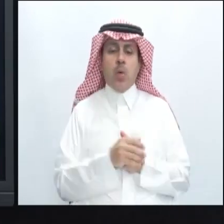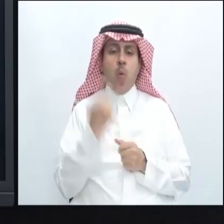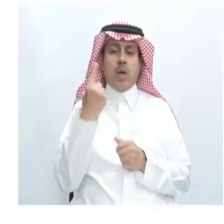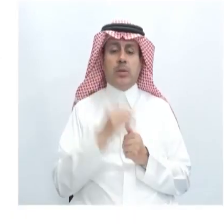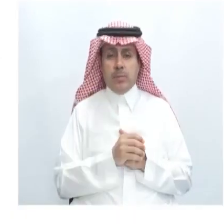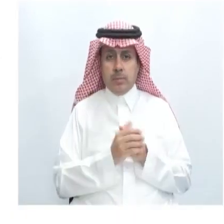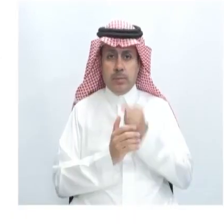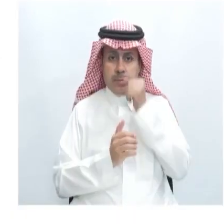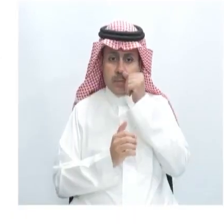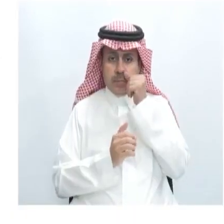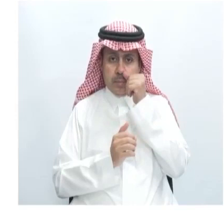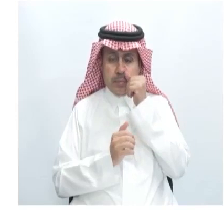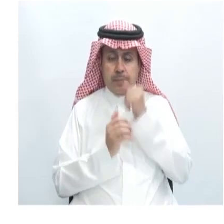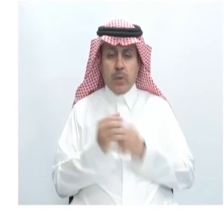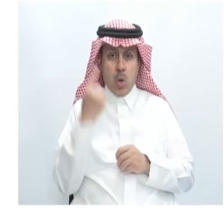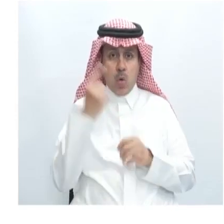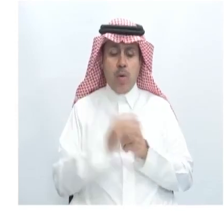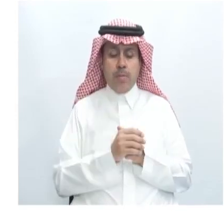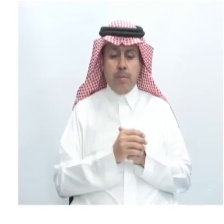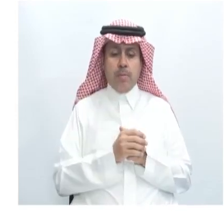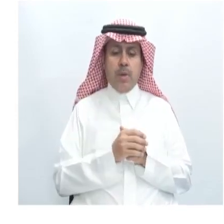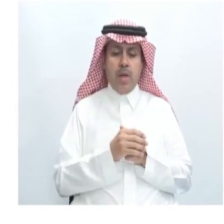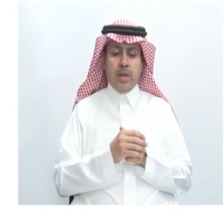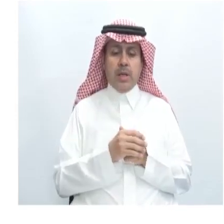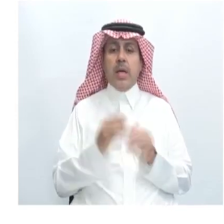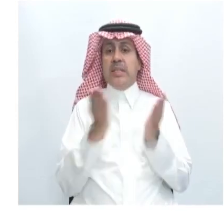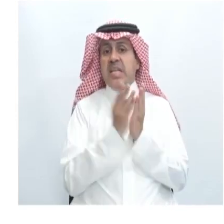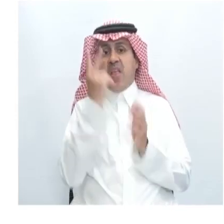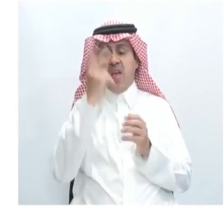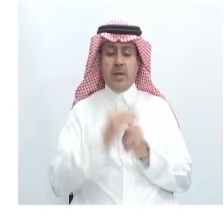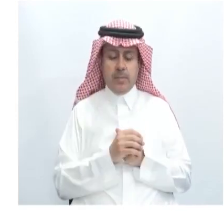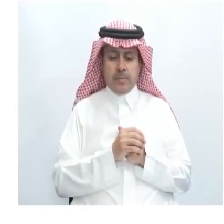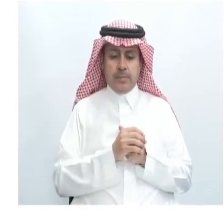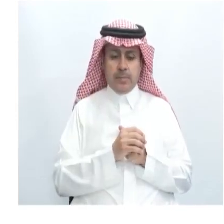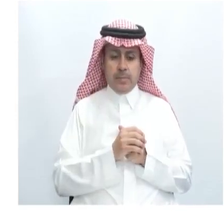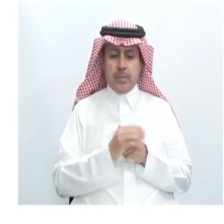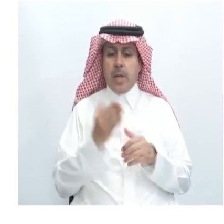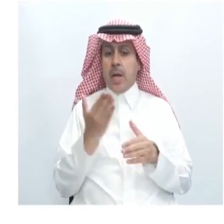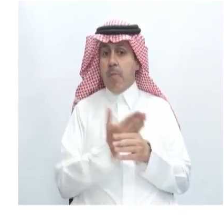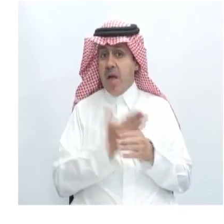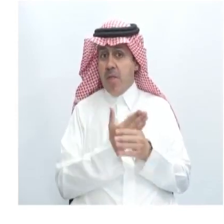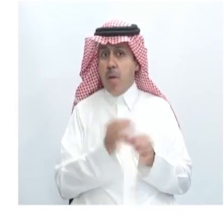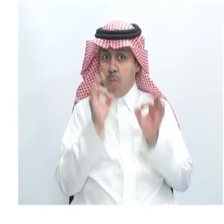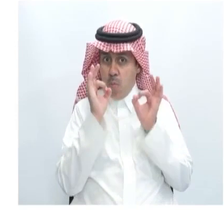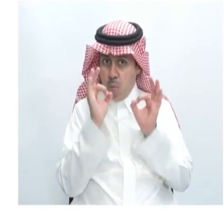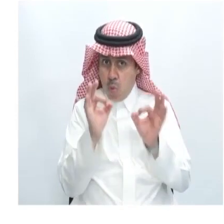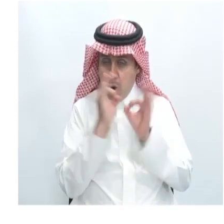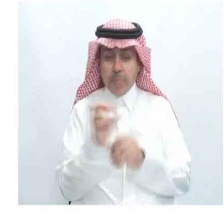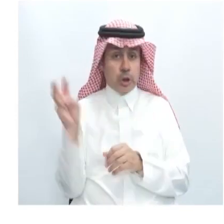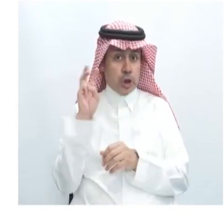باذن الله سنبدا في الدرس الثاني وهو بعنوان لماذا تحتاج الشركات للتسويق